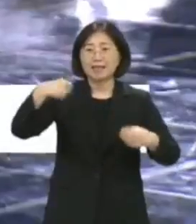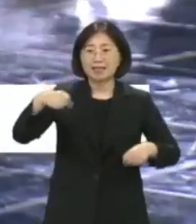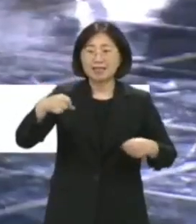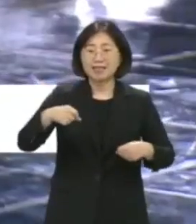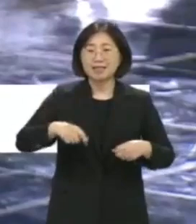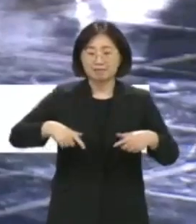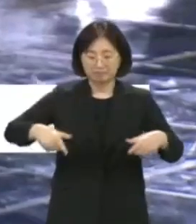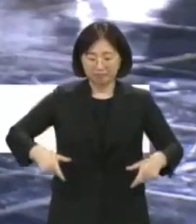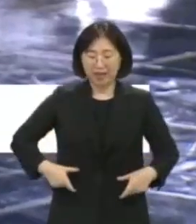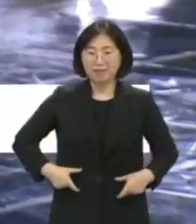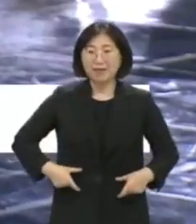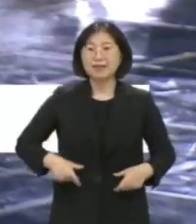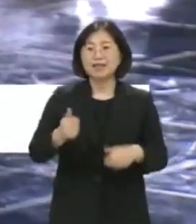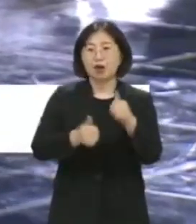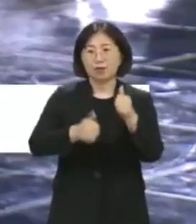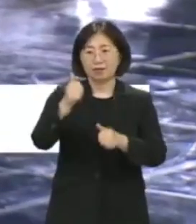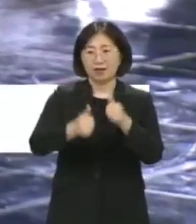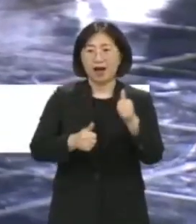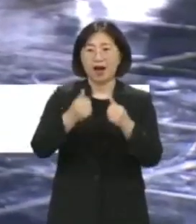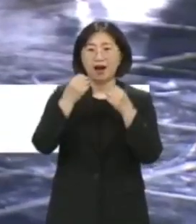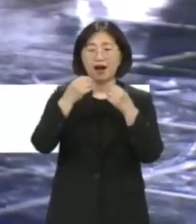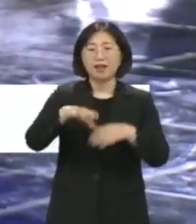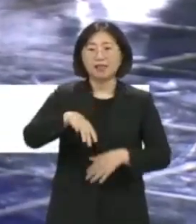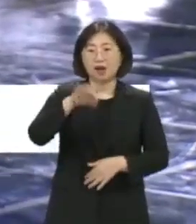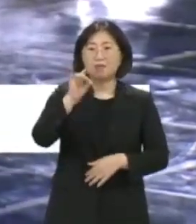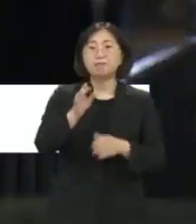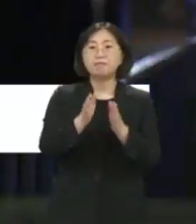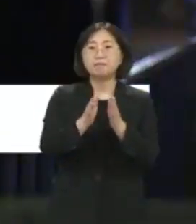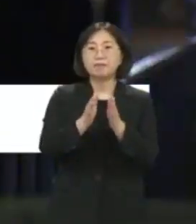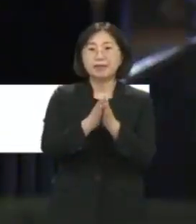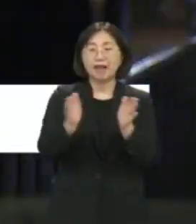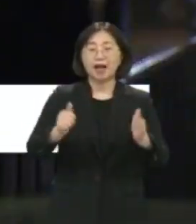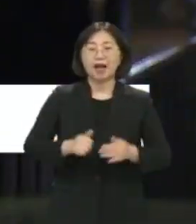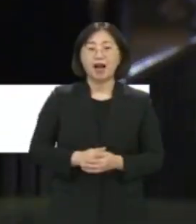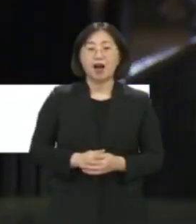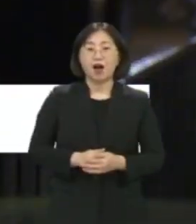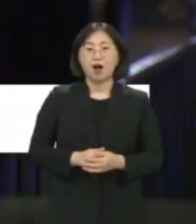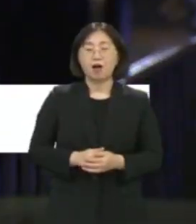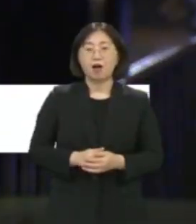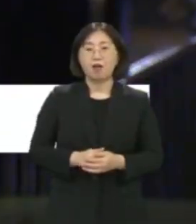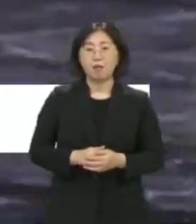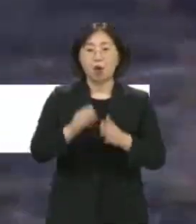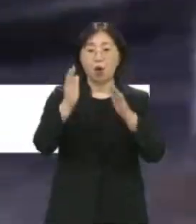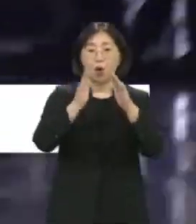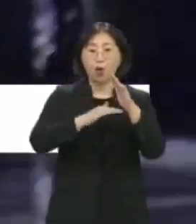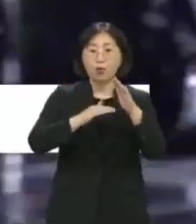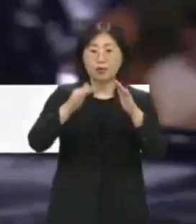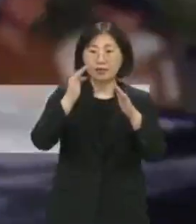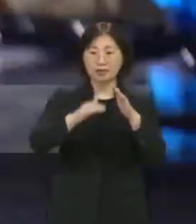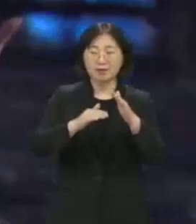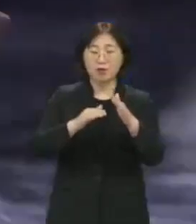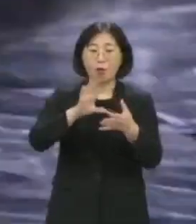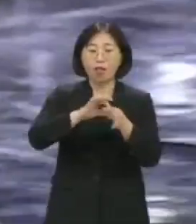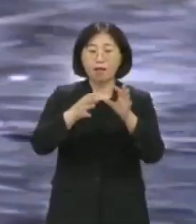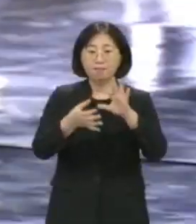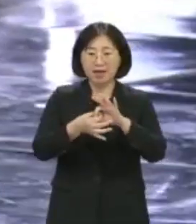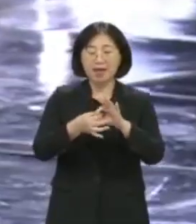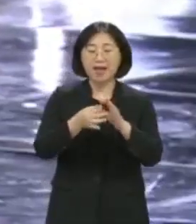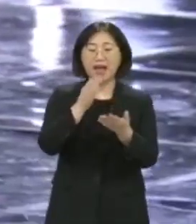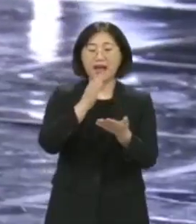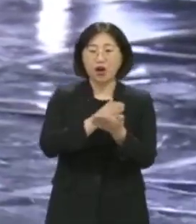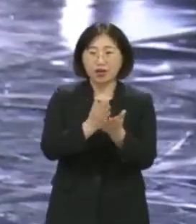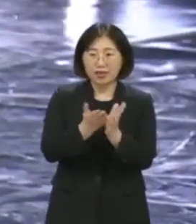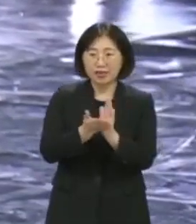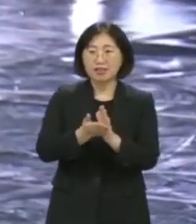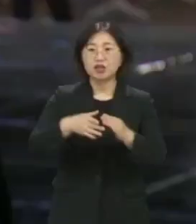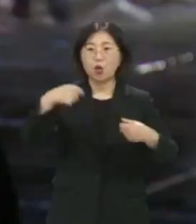챔피언십 대회가 신설됐습니다. 파리올림픽 정식 종목인 브레이킹을 비롯해 팝핑과 힙합 등 국내외